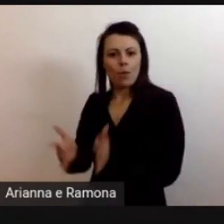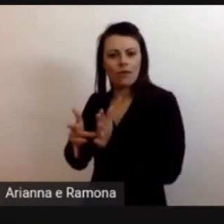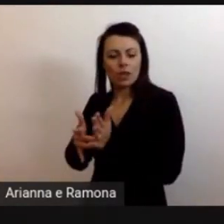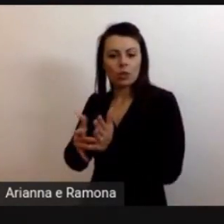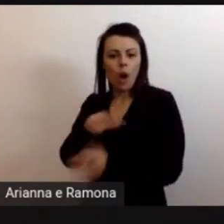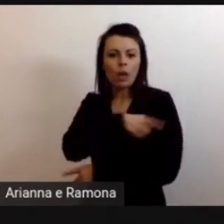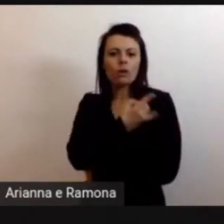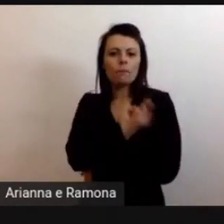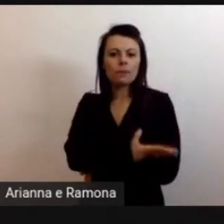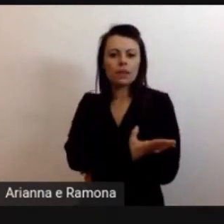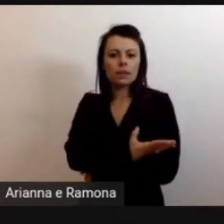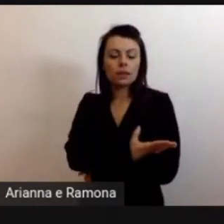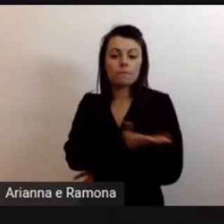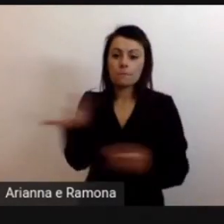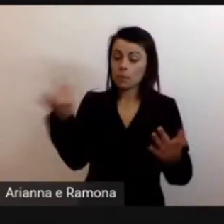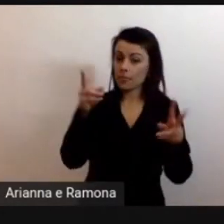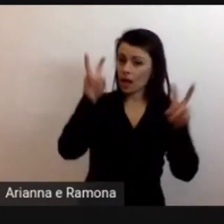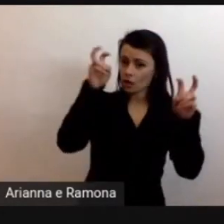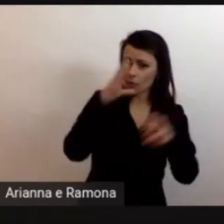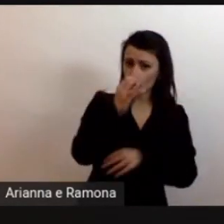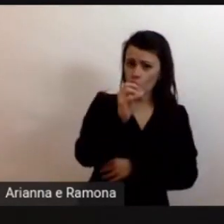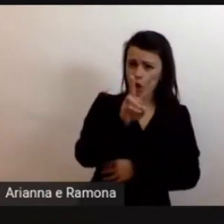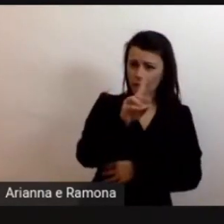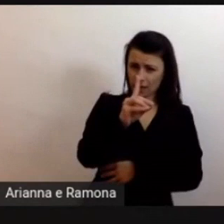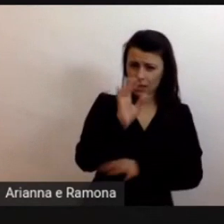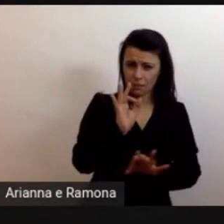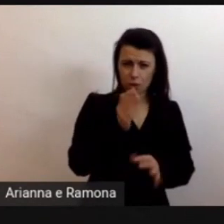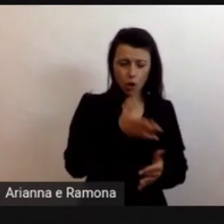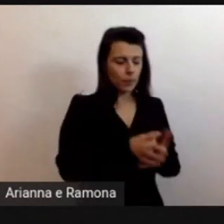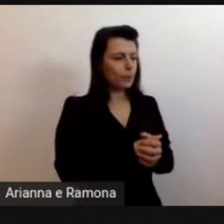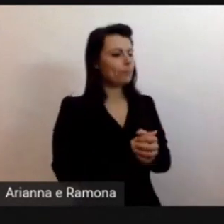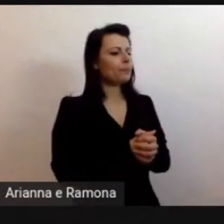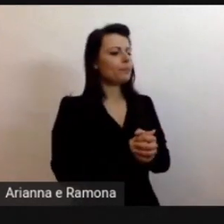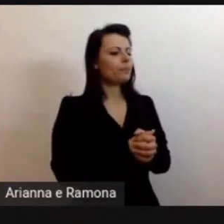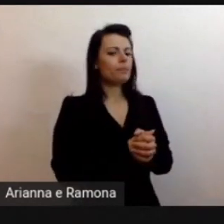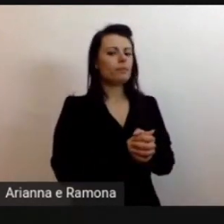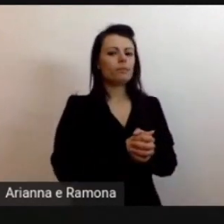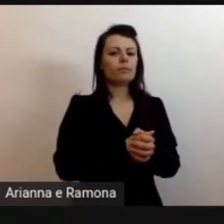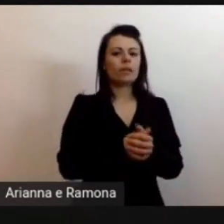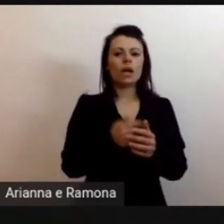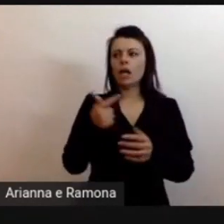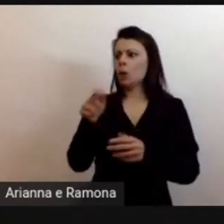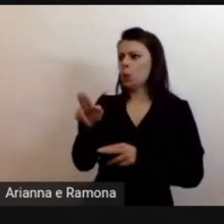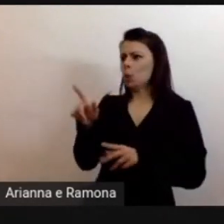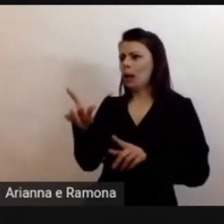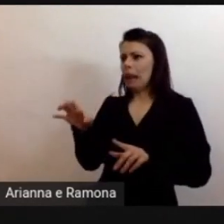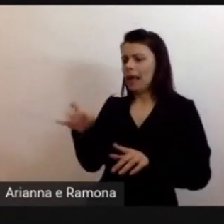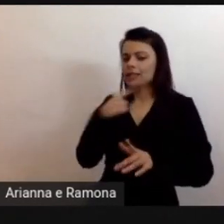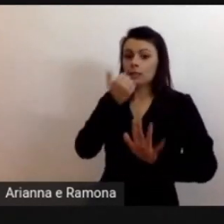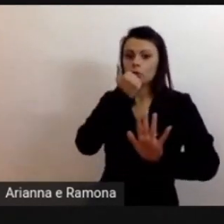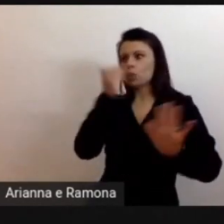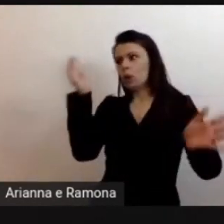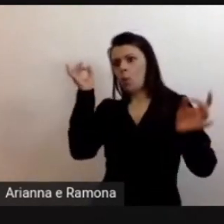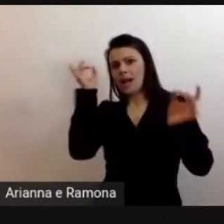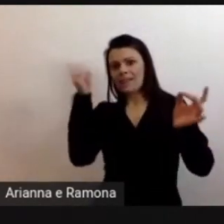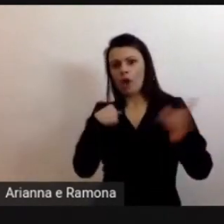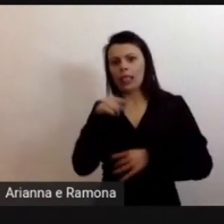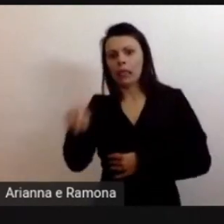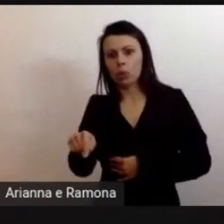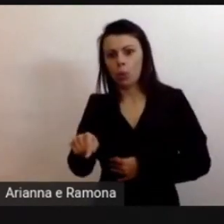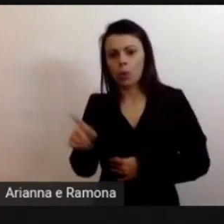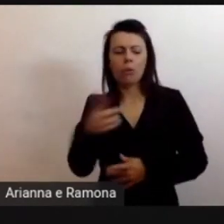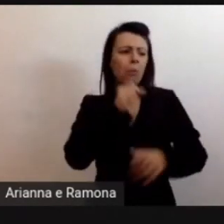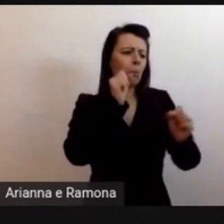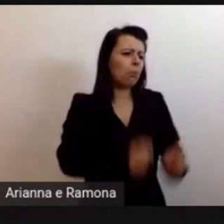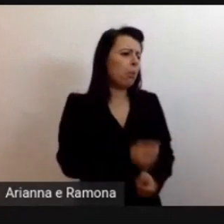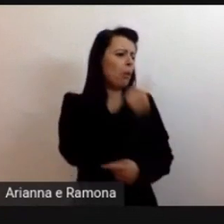a proposito di mobbing del punto lei scusa ogni tanto mi sta per lei